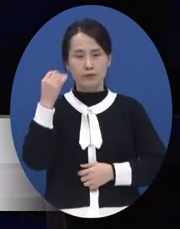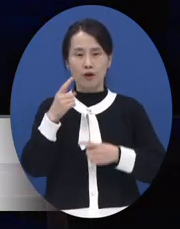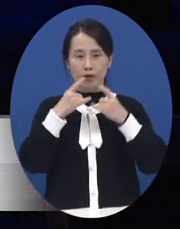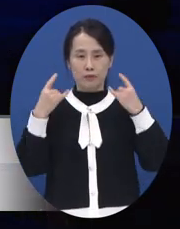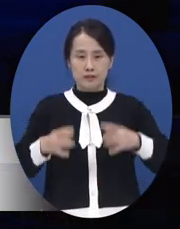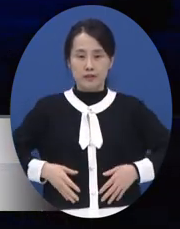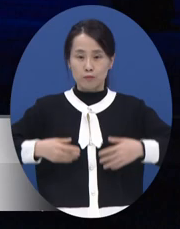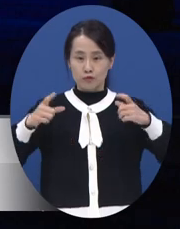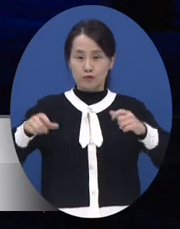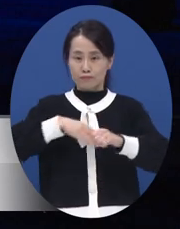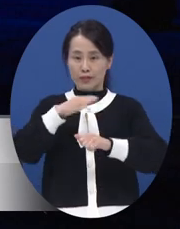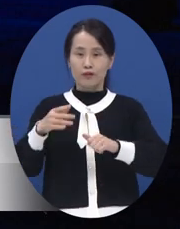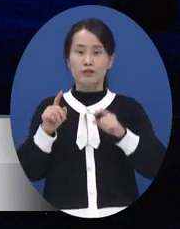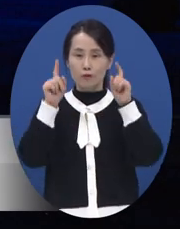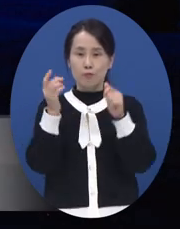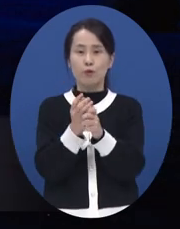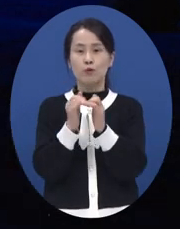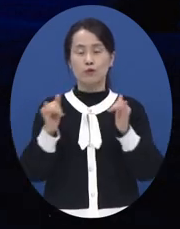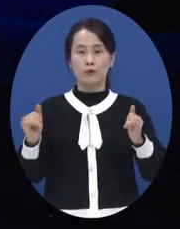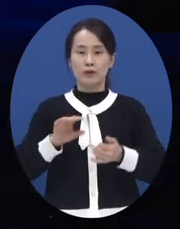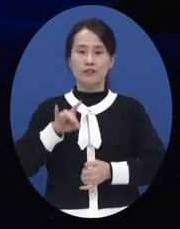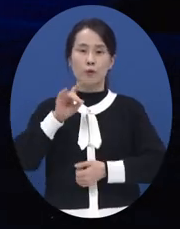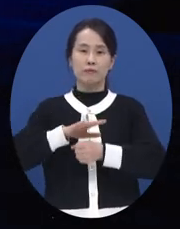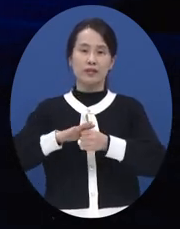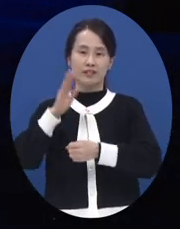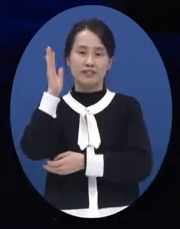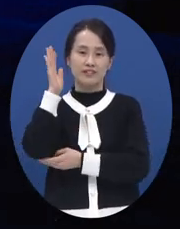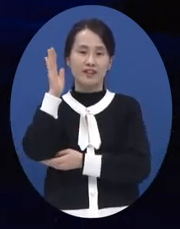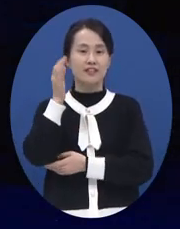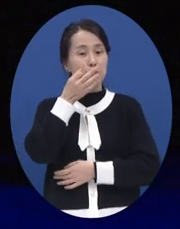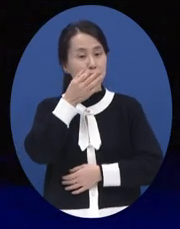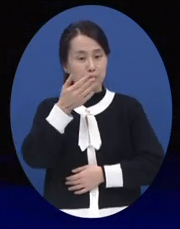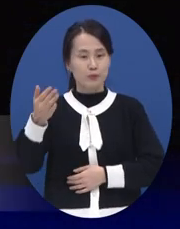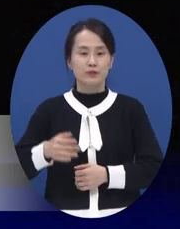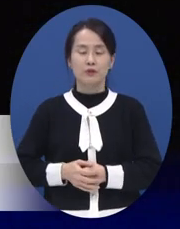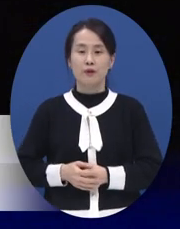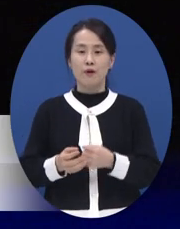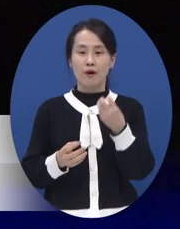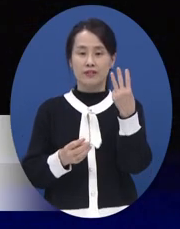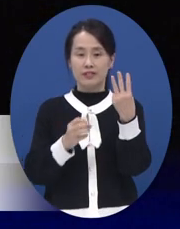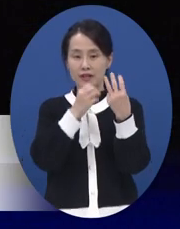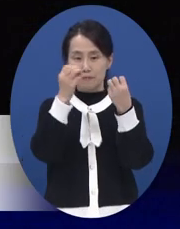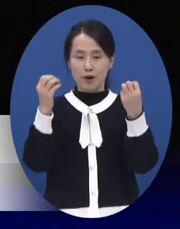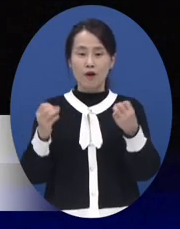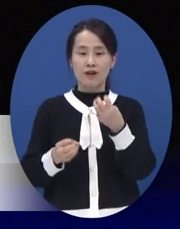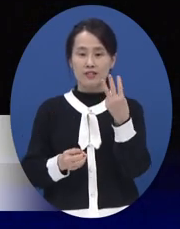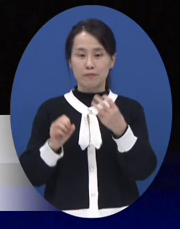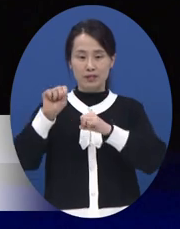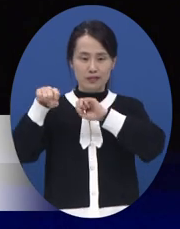어느 목동의 첫사랑 이야기가 펼쳐집니다 으 생활